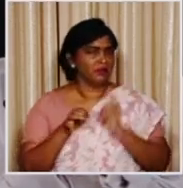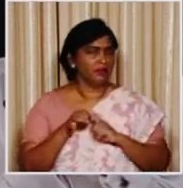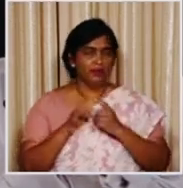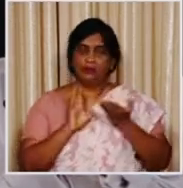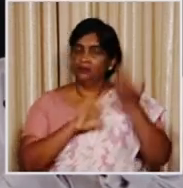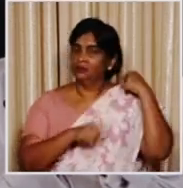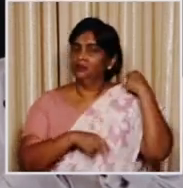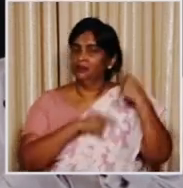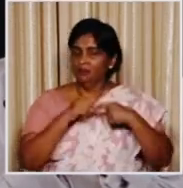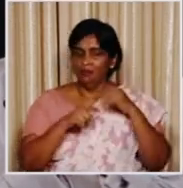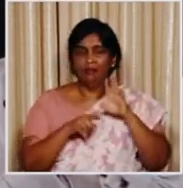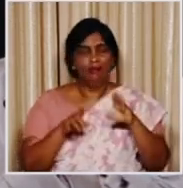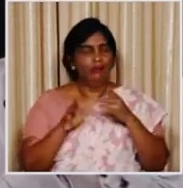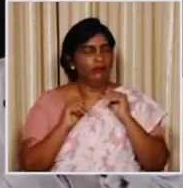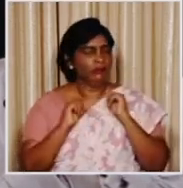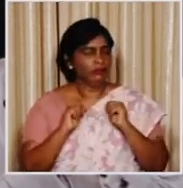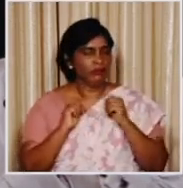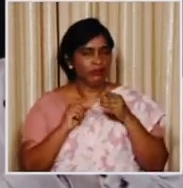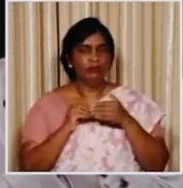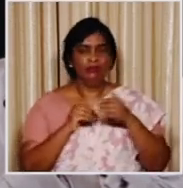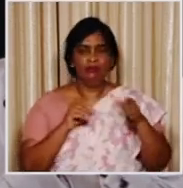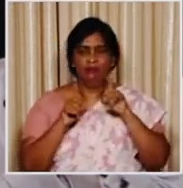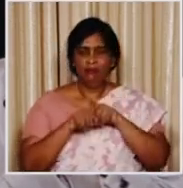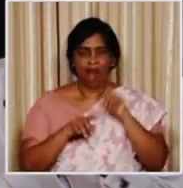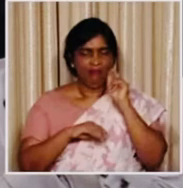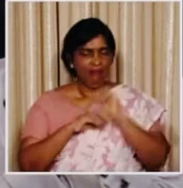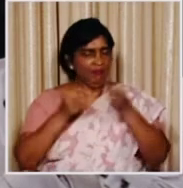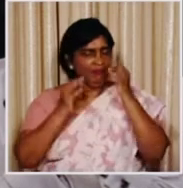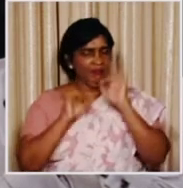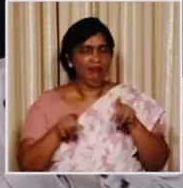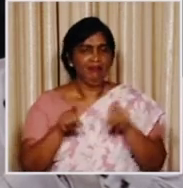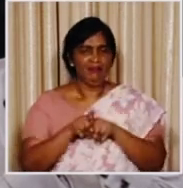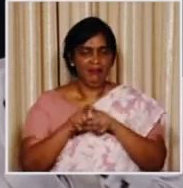කාලේ ඉඳලම කොහොමද මෙවැනි සංවිධානාත්මක